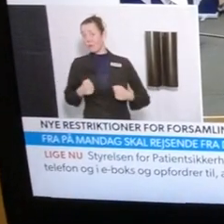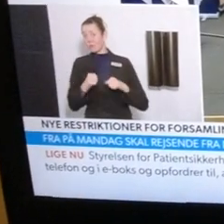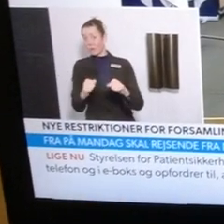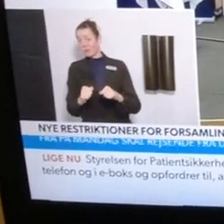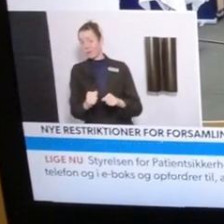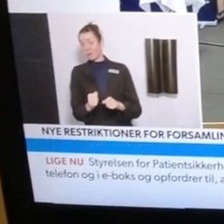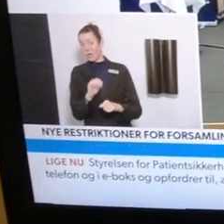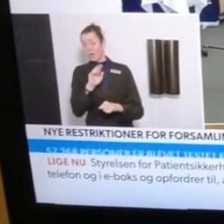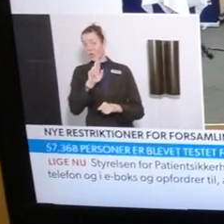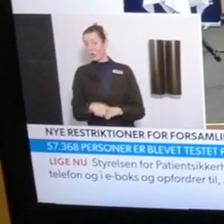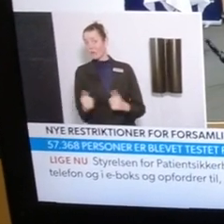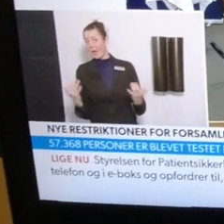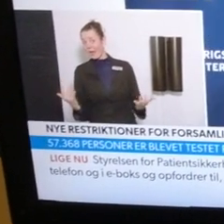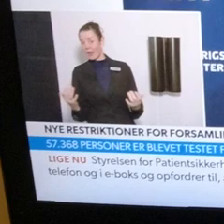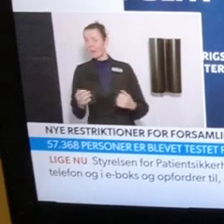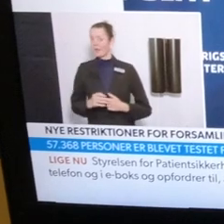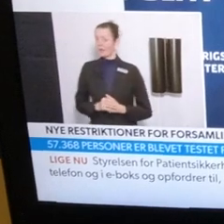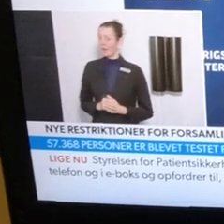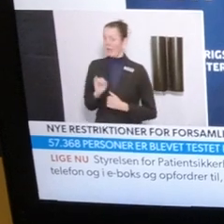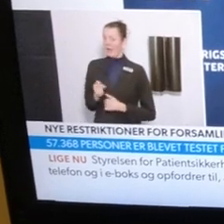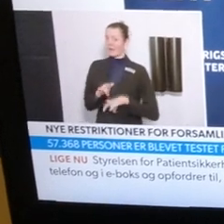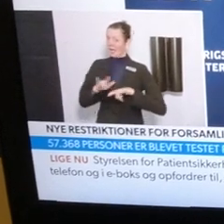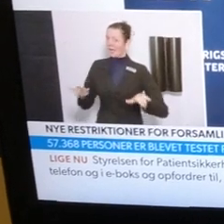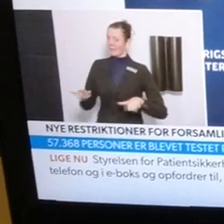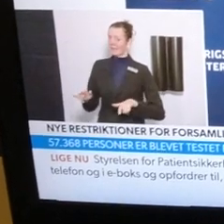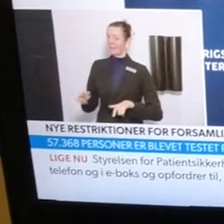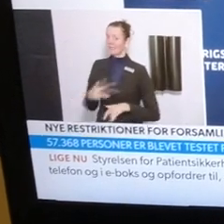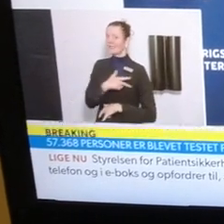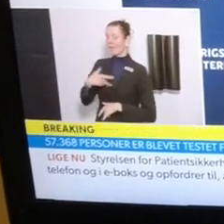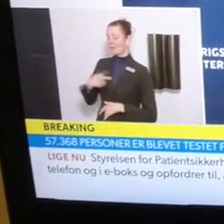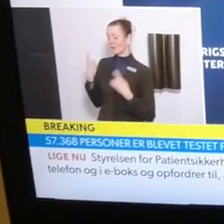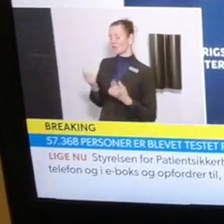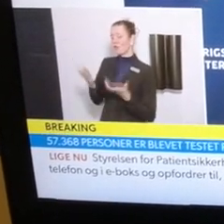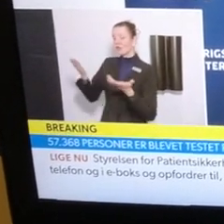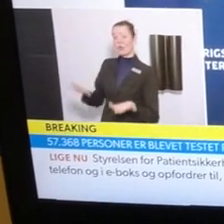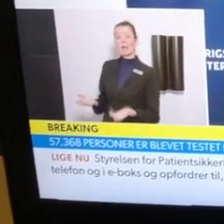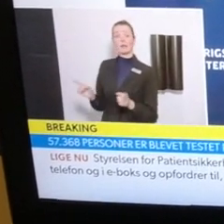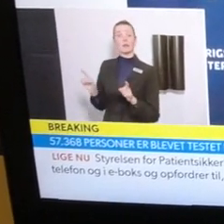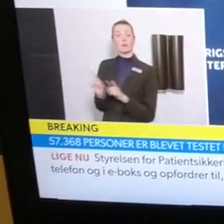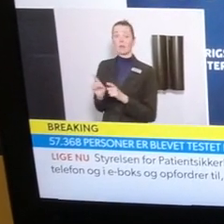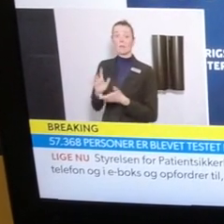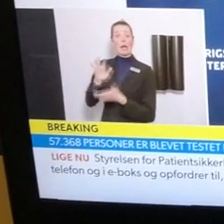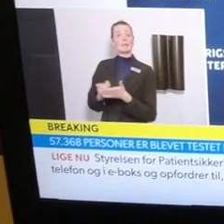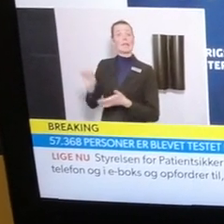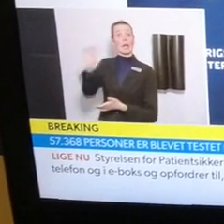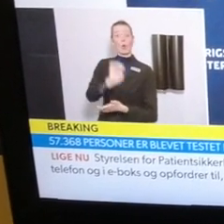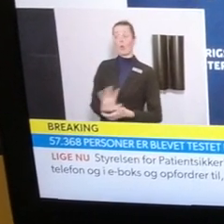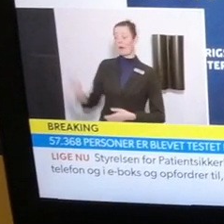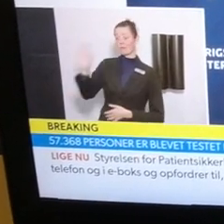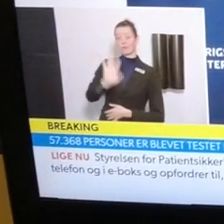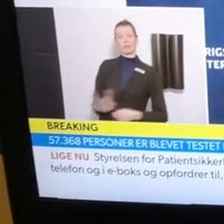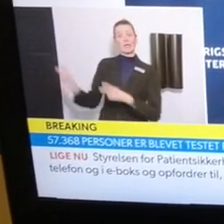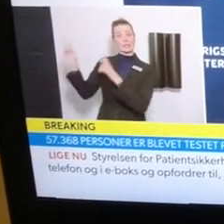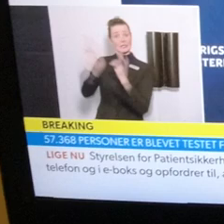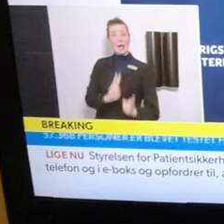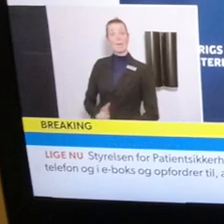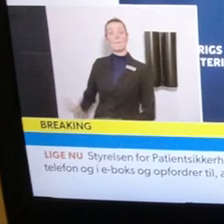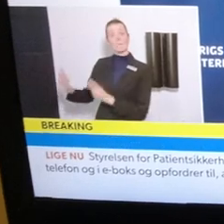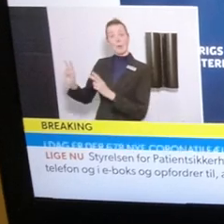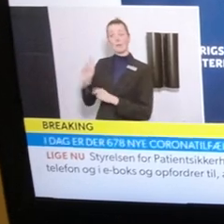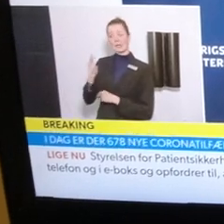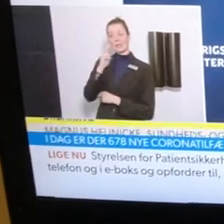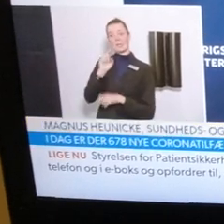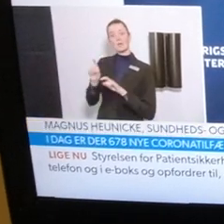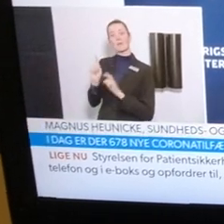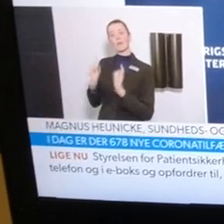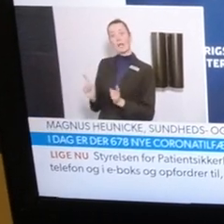korrekt, at det er situationen i Danmark, som i alle andre lande, hvis man ser på de europæiske lande, hvordan smitten er.